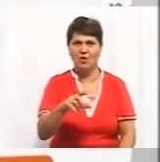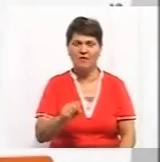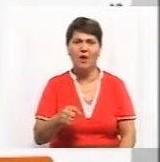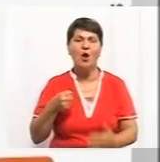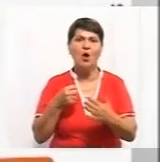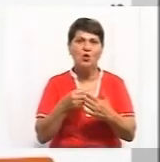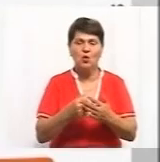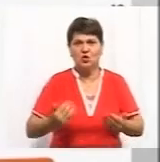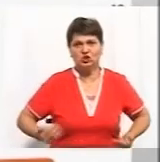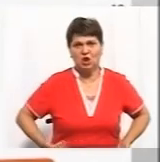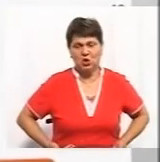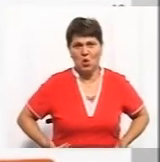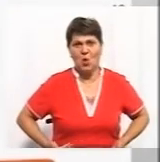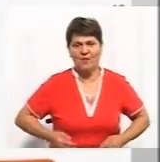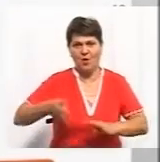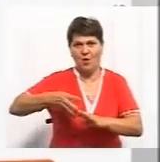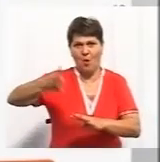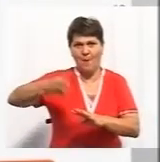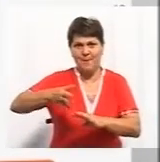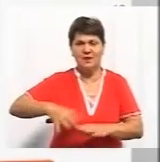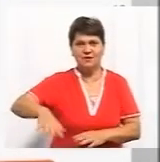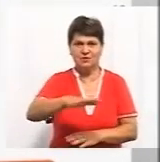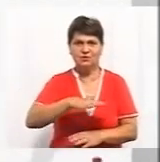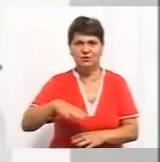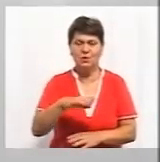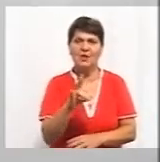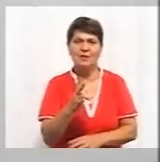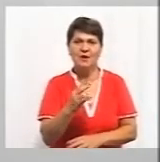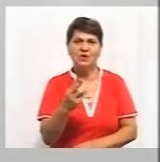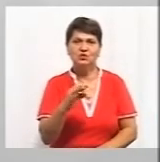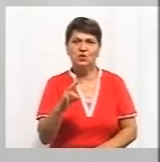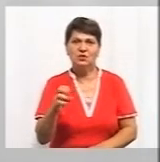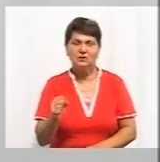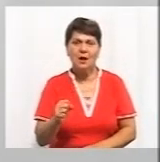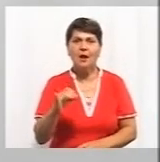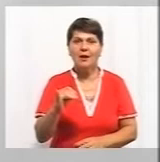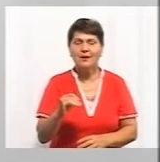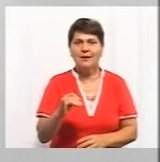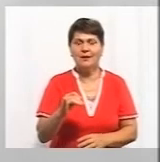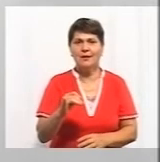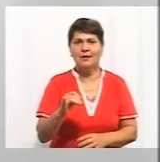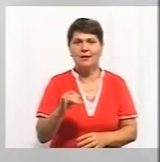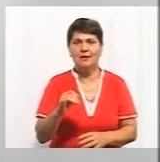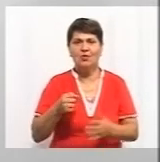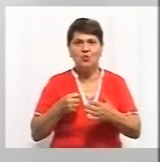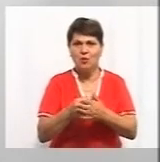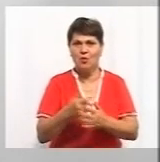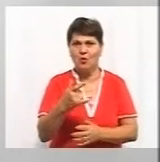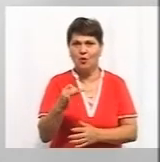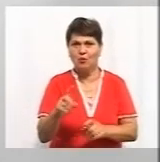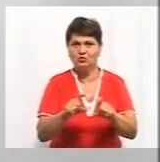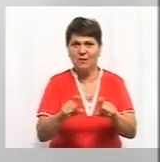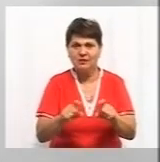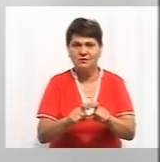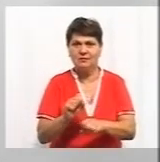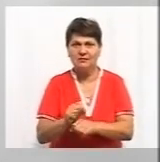Немирівському шосе. Багато людей проживають далі від місця знаходження супермаркету «Гроші» і не мають змоги вчасно доїхати до роботи і